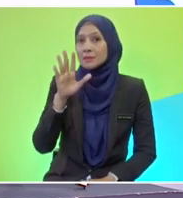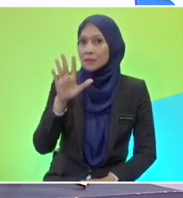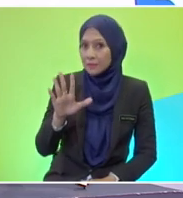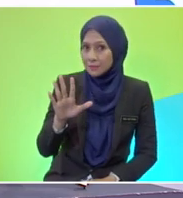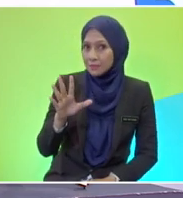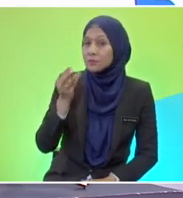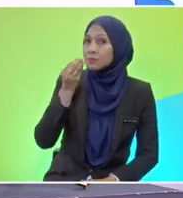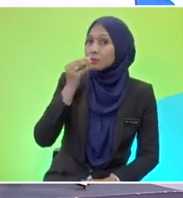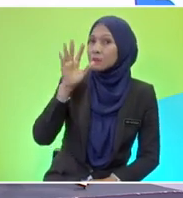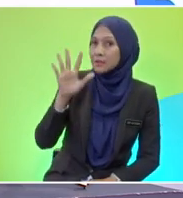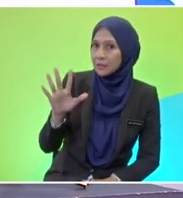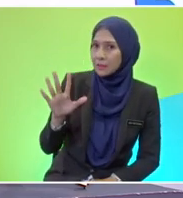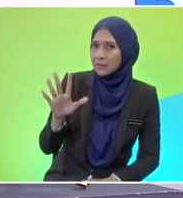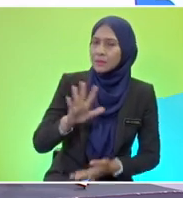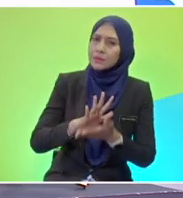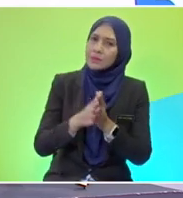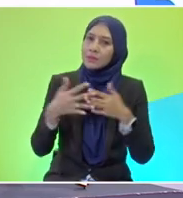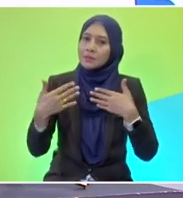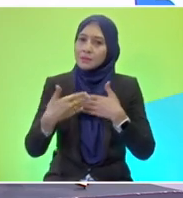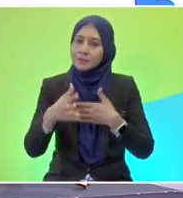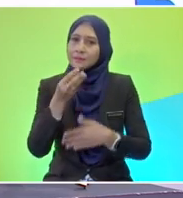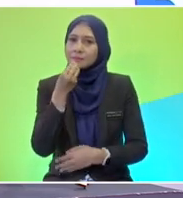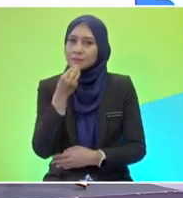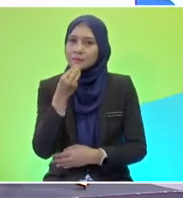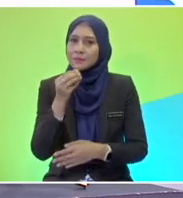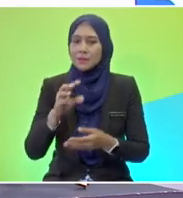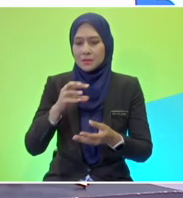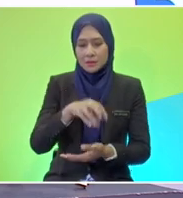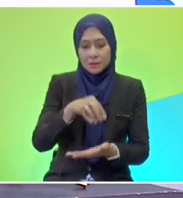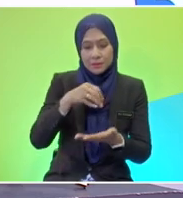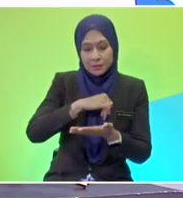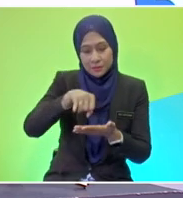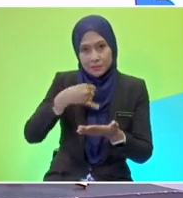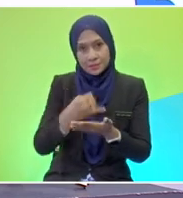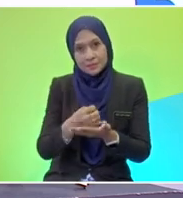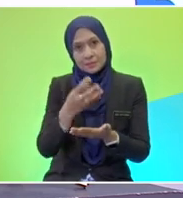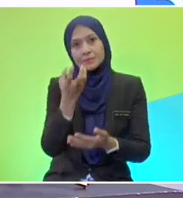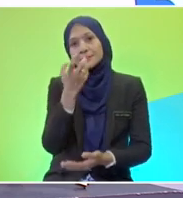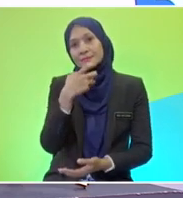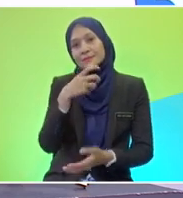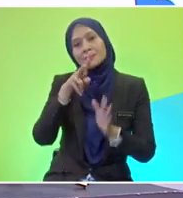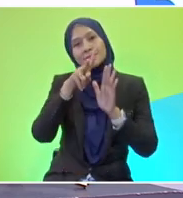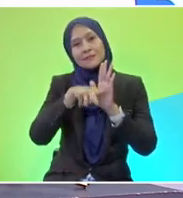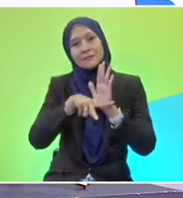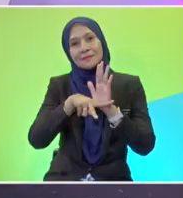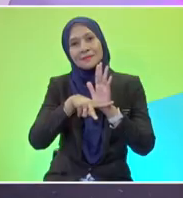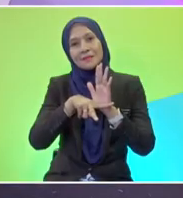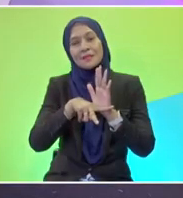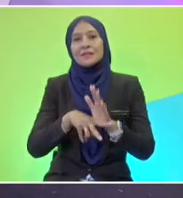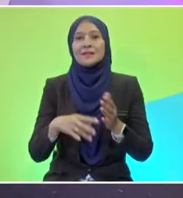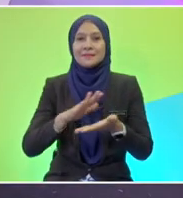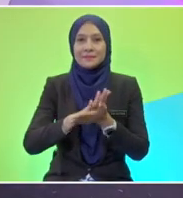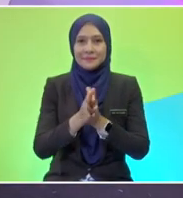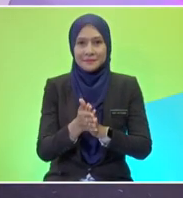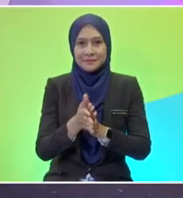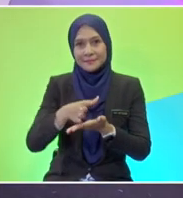jadi kurang. Jadi hari ini kita nak belajar operasi tolak. Operasi tolak. Ya. Macam